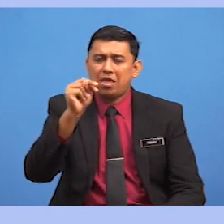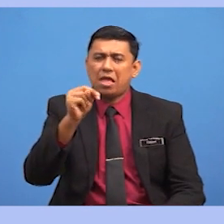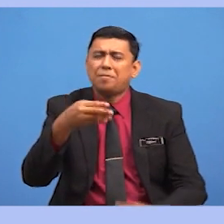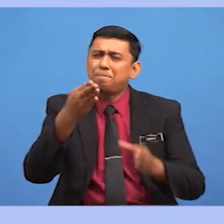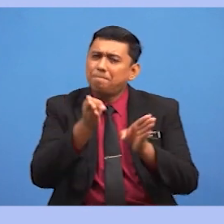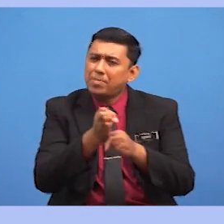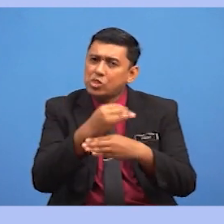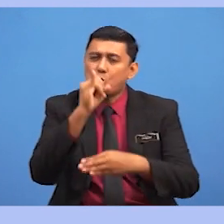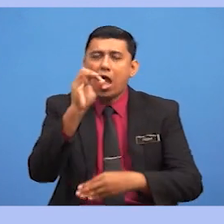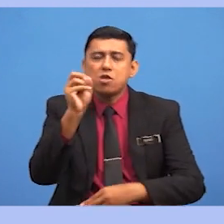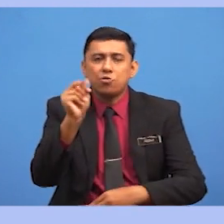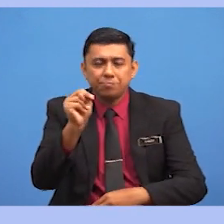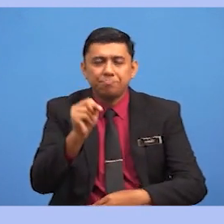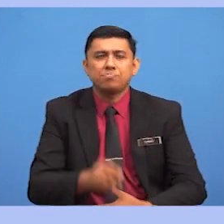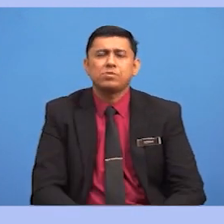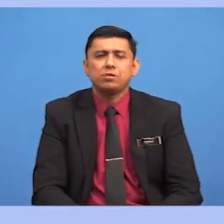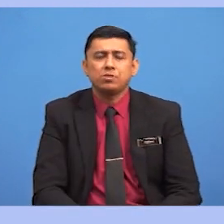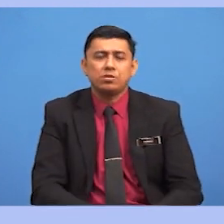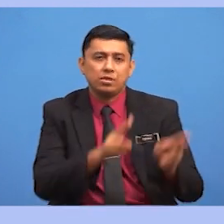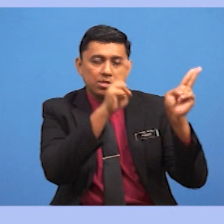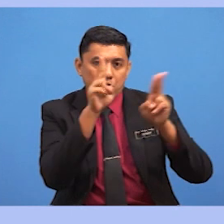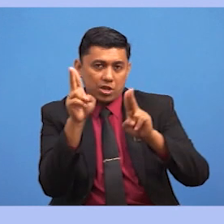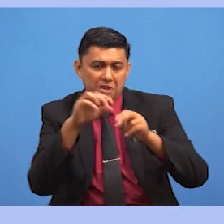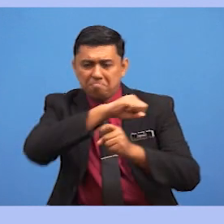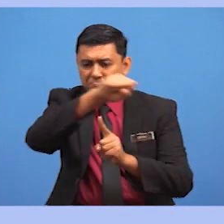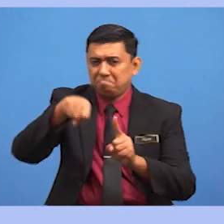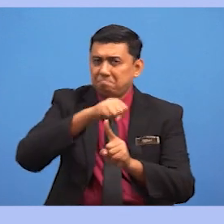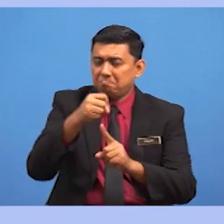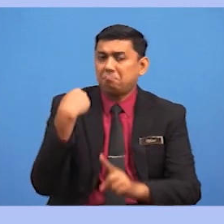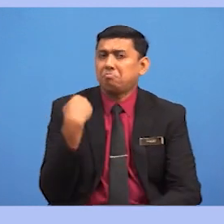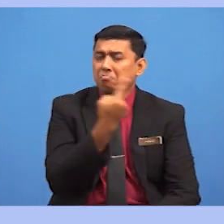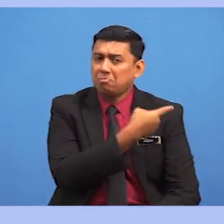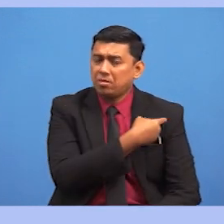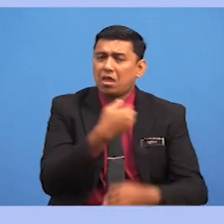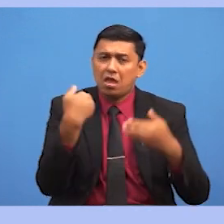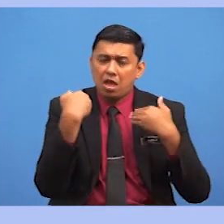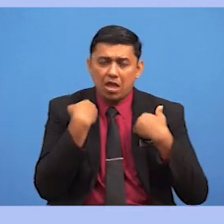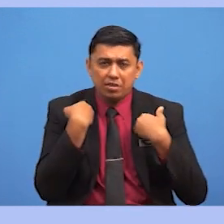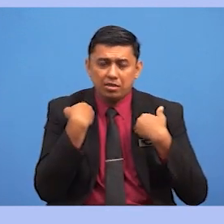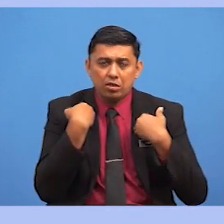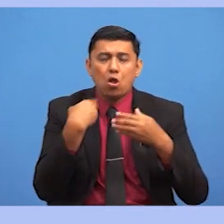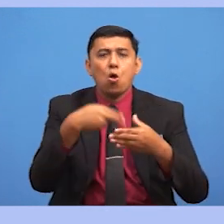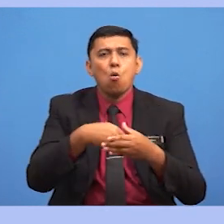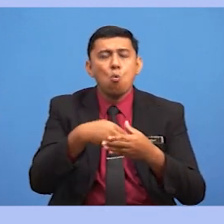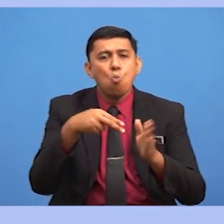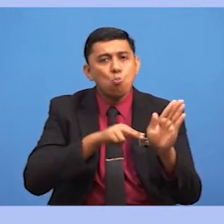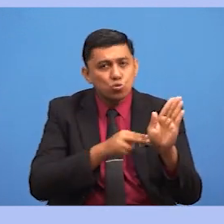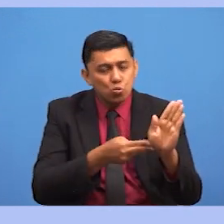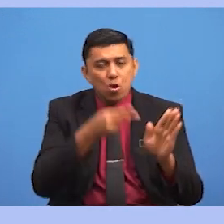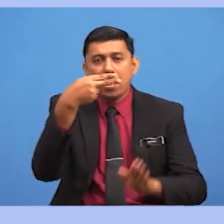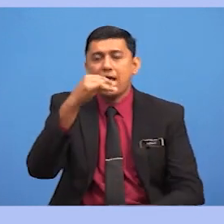ion. Manakala udara di sekeliling kita mengandungi unsur hidrogen dalam bentuk